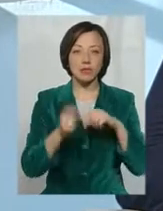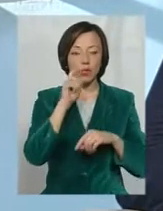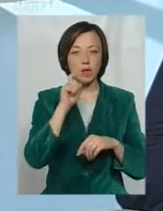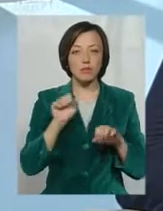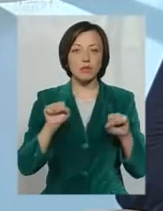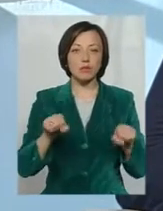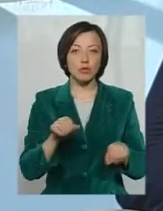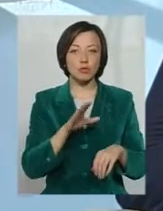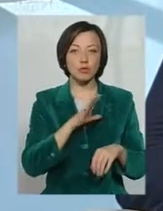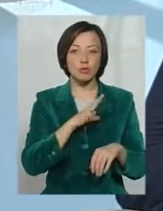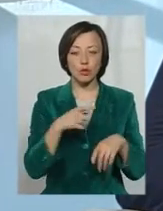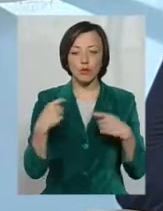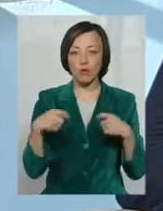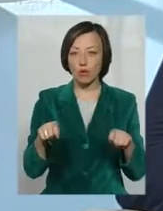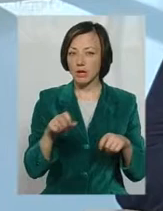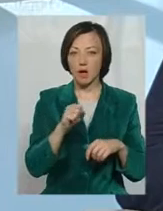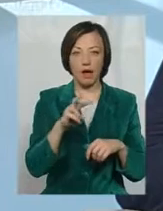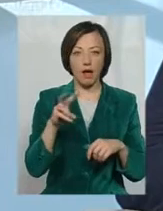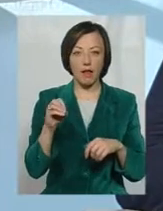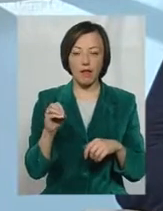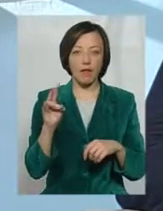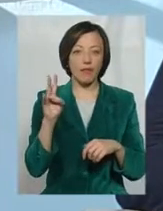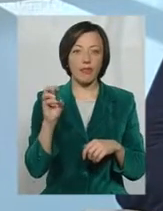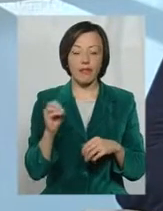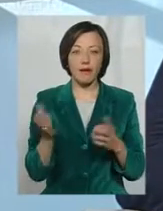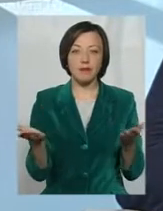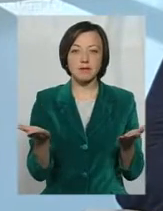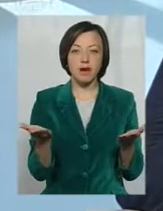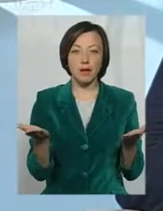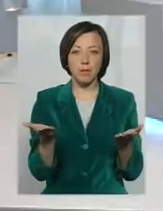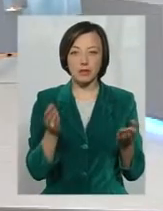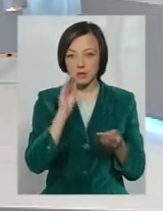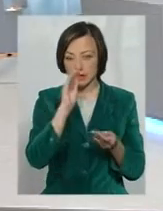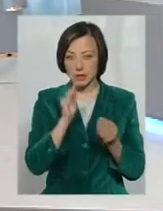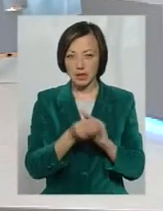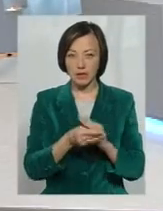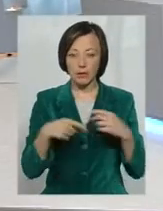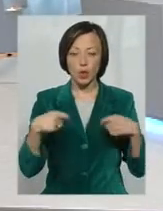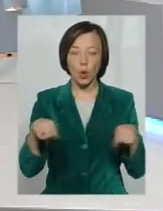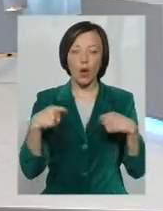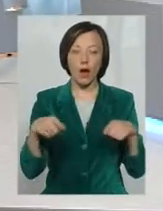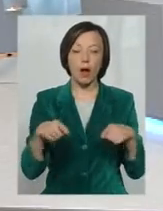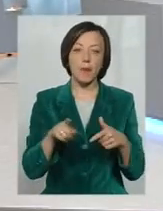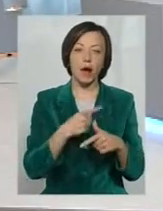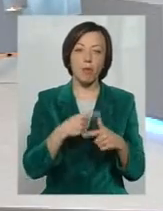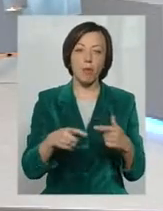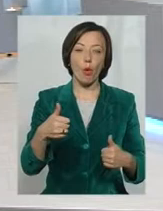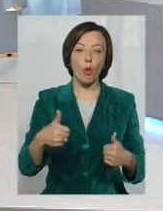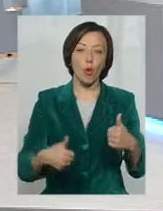бути продані, але не за якимись скритими торгами або конкурсами,